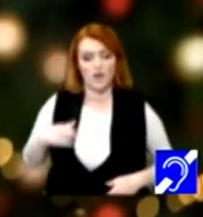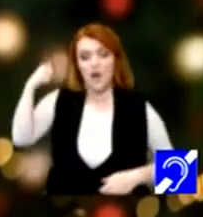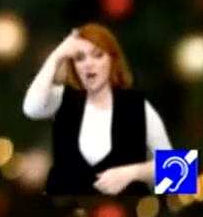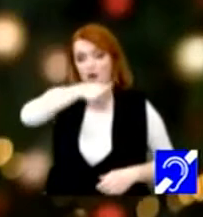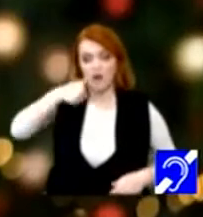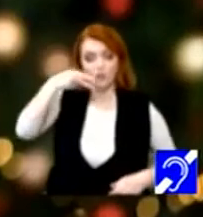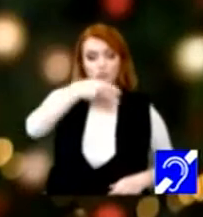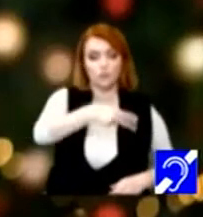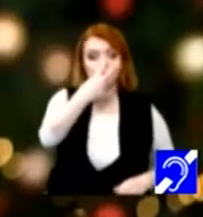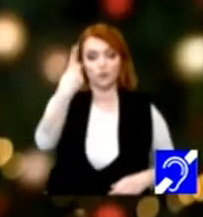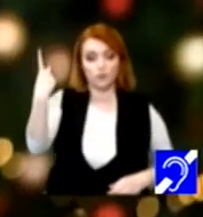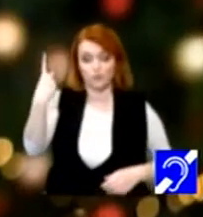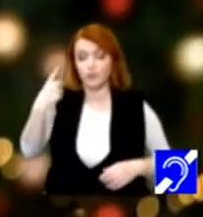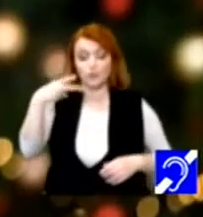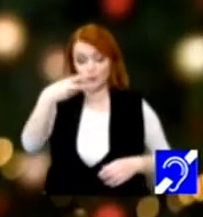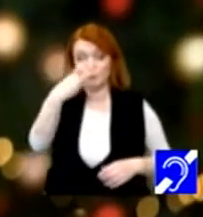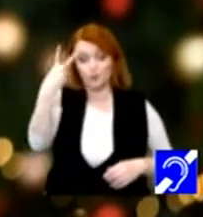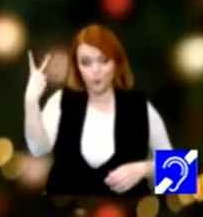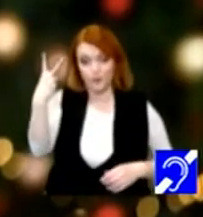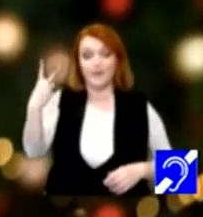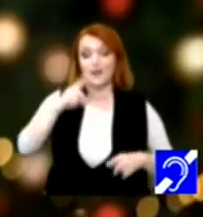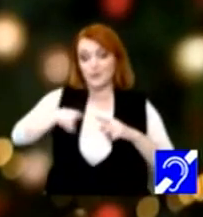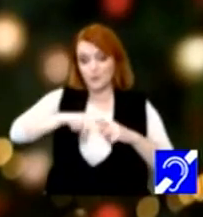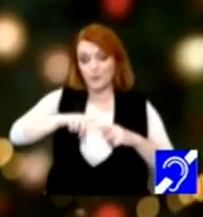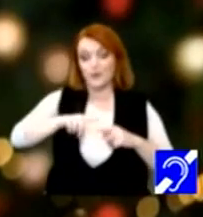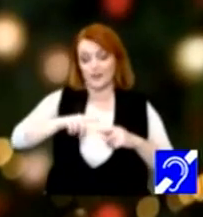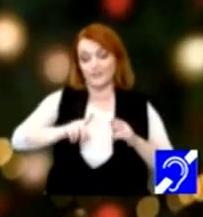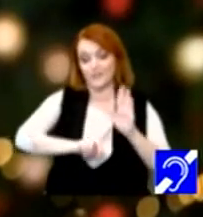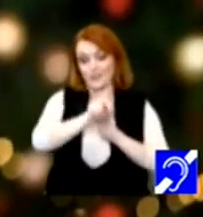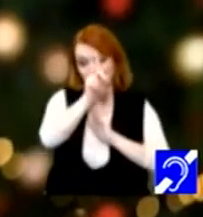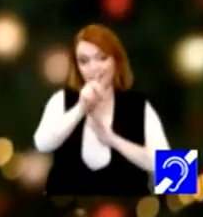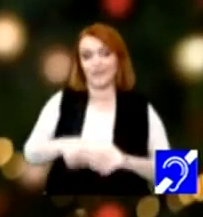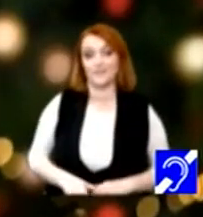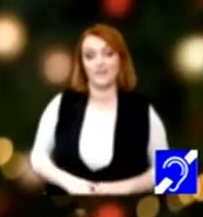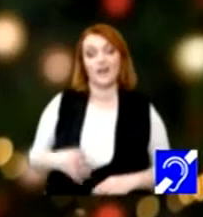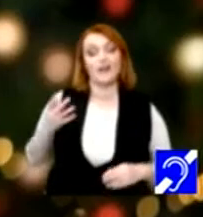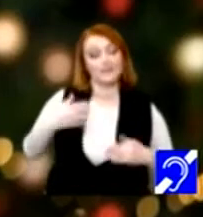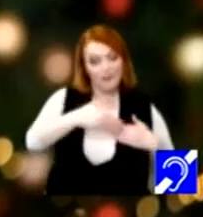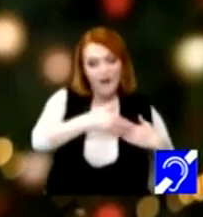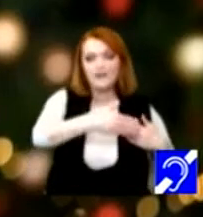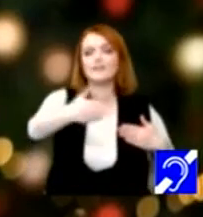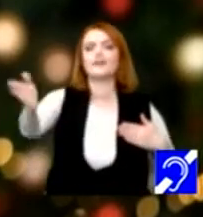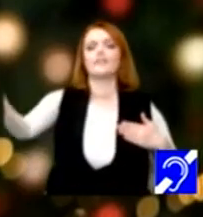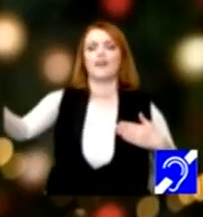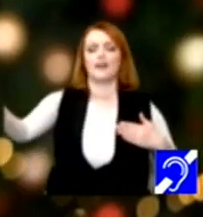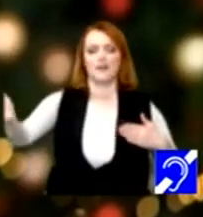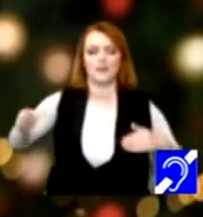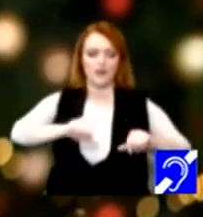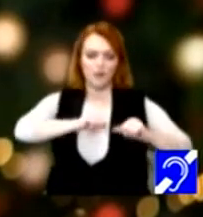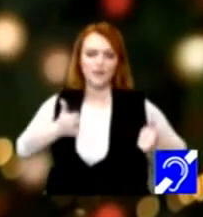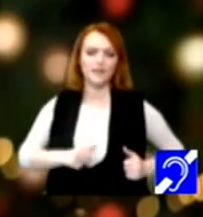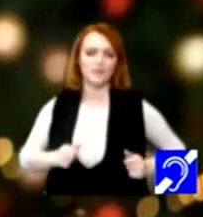2022 ne bate la ușă. Să-i deschidem așadar cu speranță, cu inima deschisă și